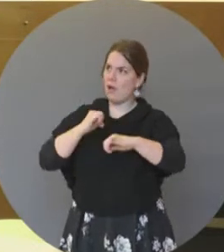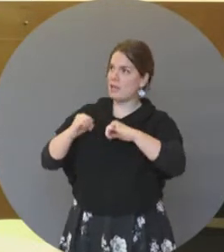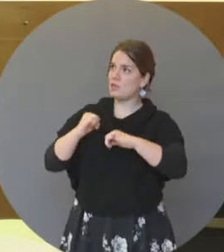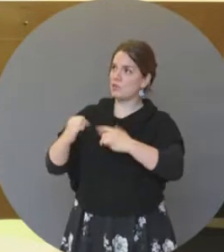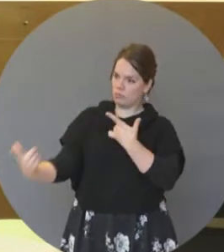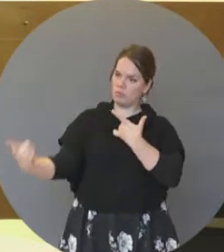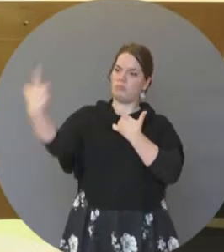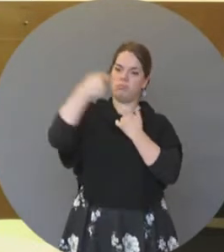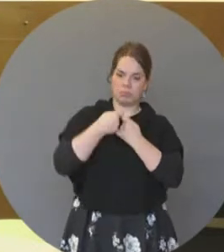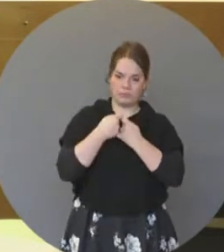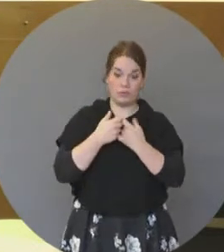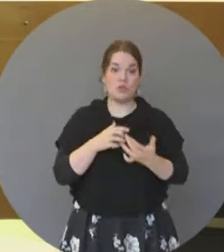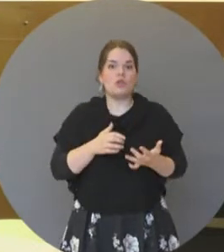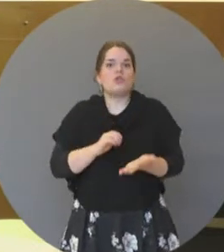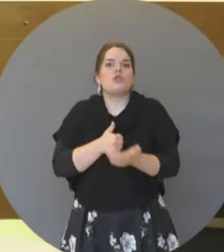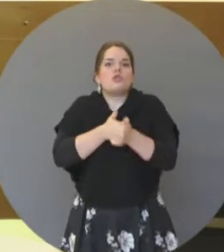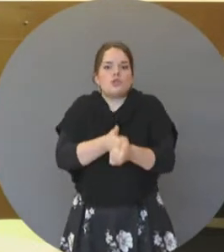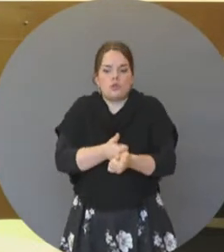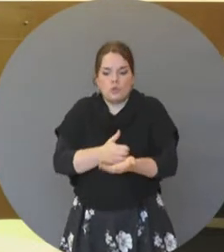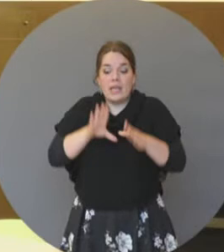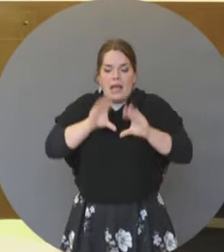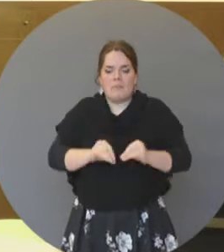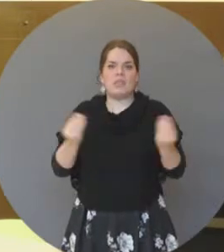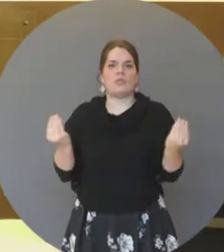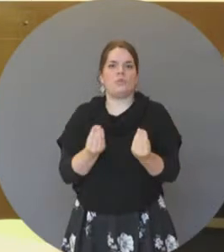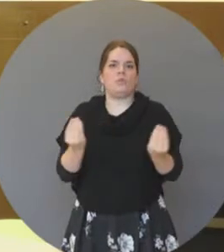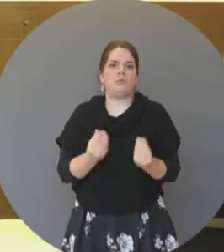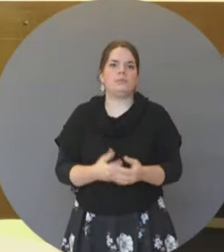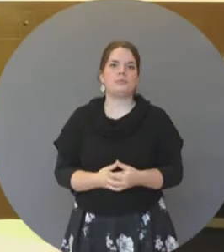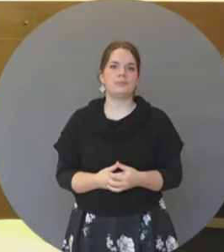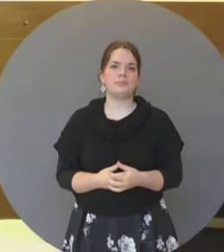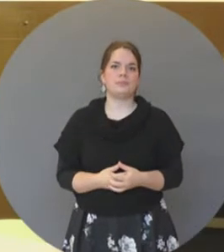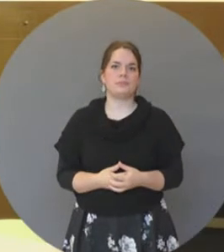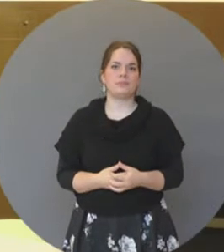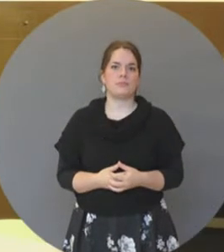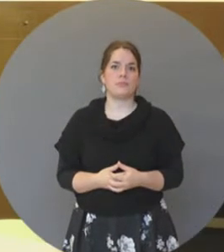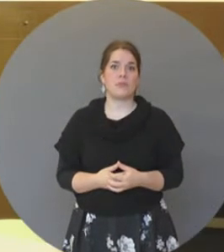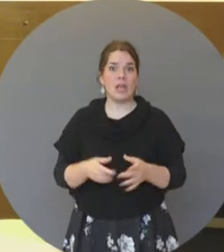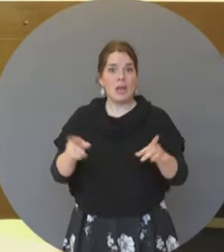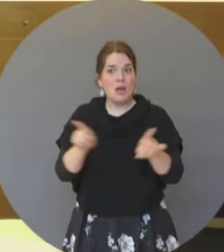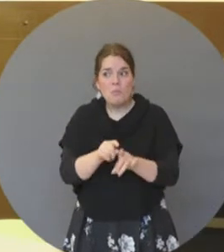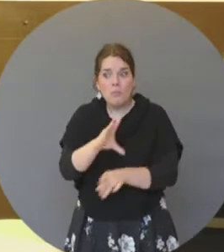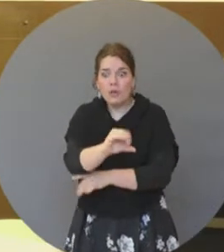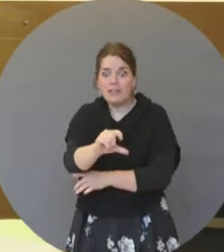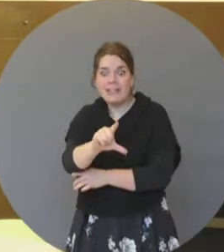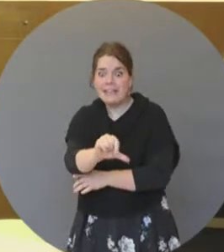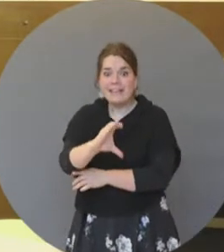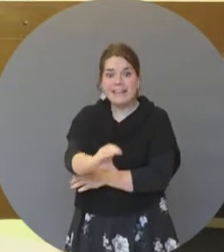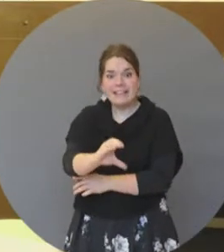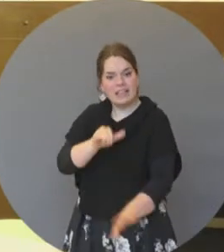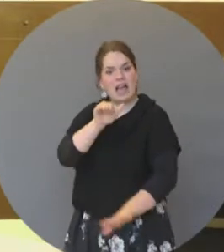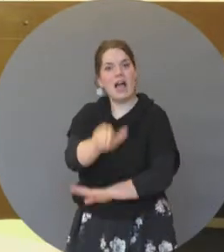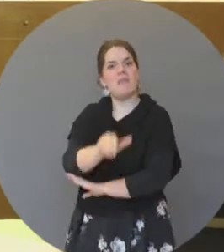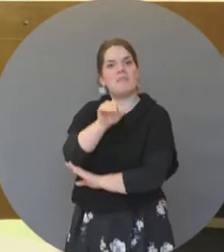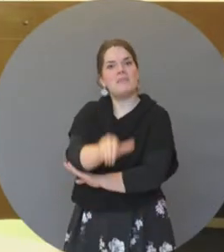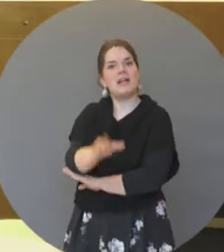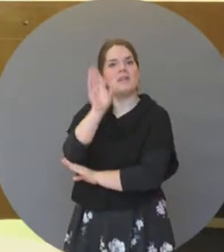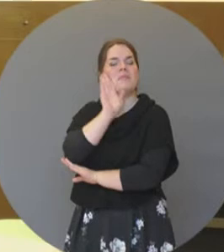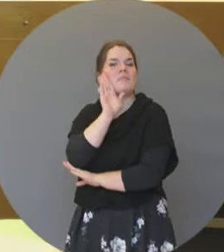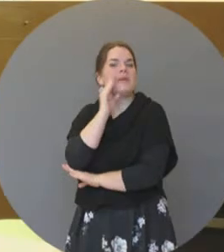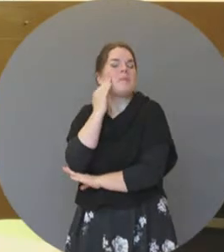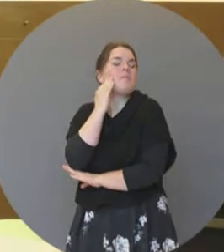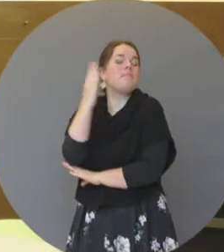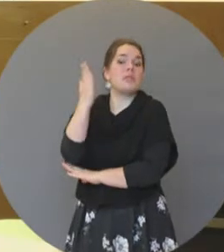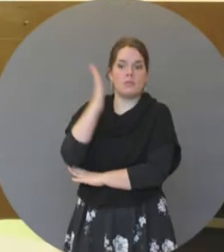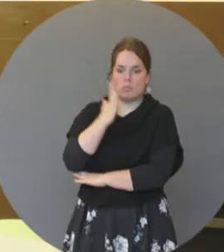du territoire je rappelle aussi que l'on peut s'adresser au clic pour une multitude de démarches relative à la